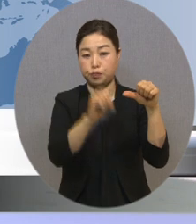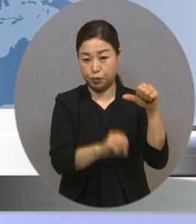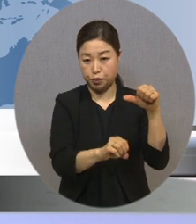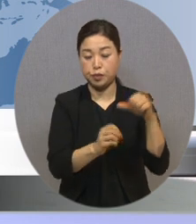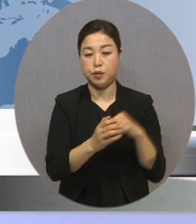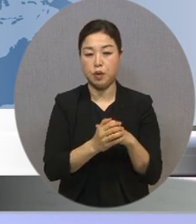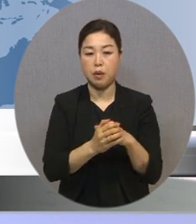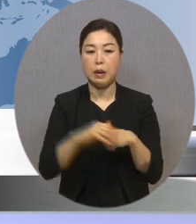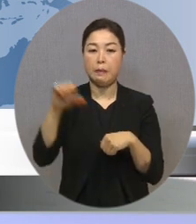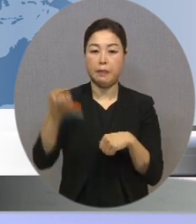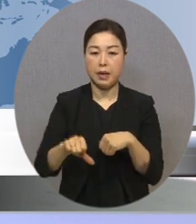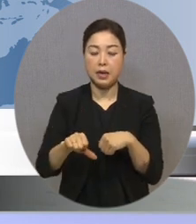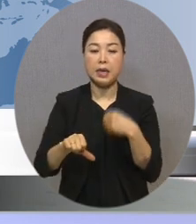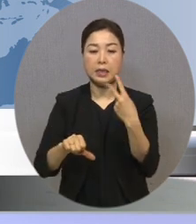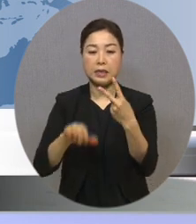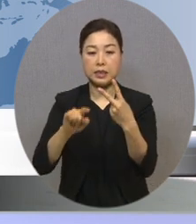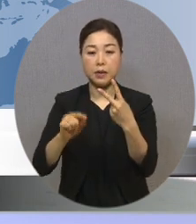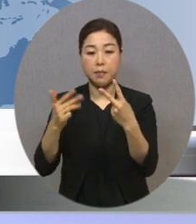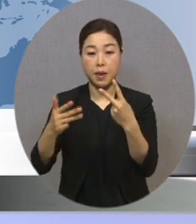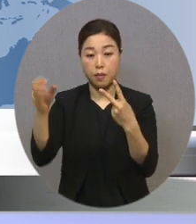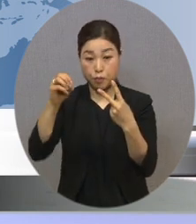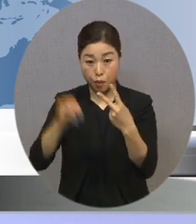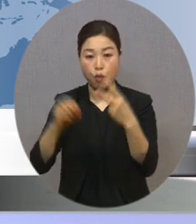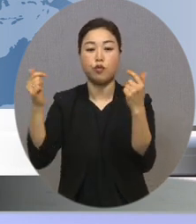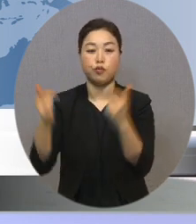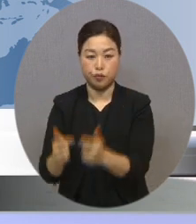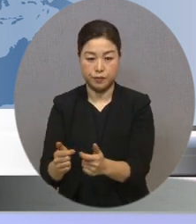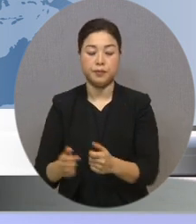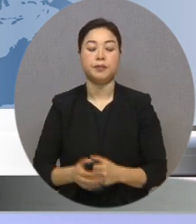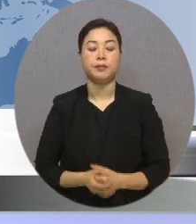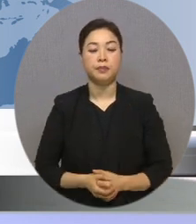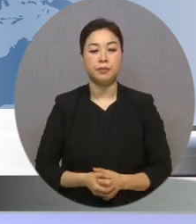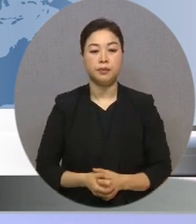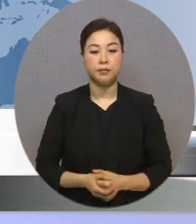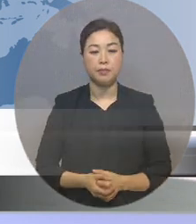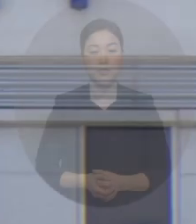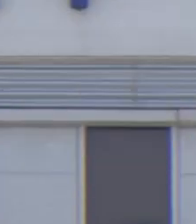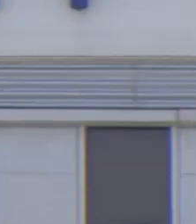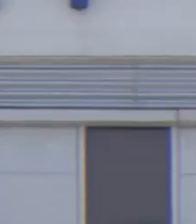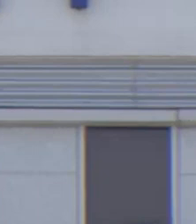최하위시설은 2.8%포인트 감소한 것으로 나타났습니다.